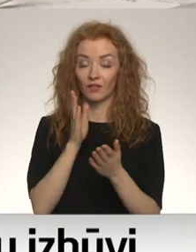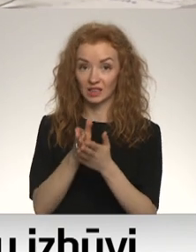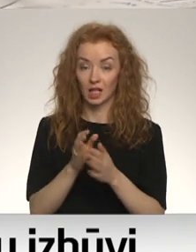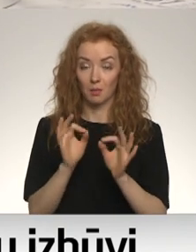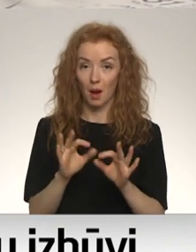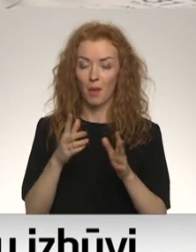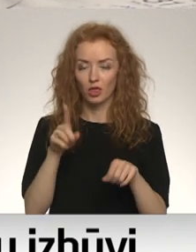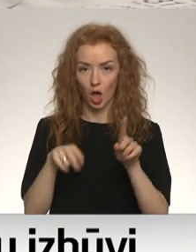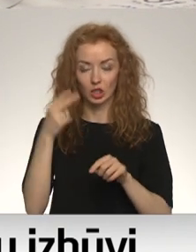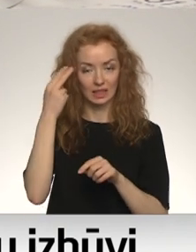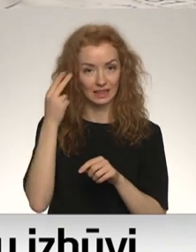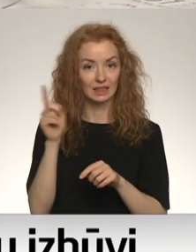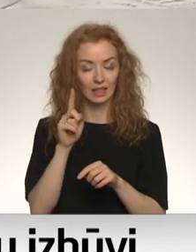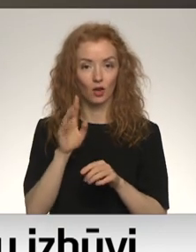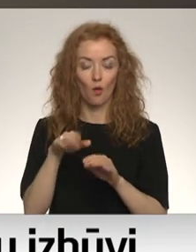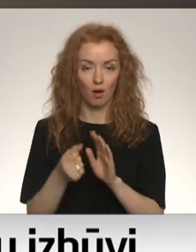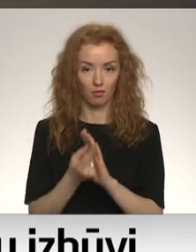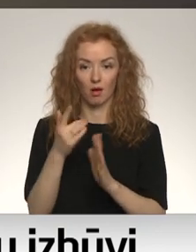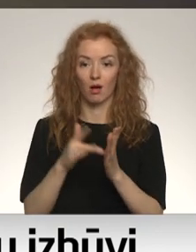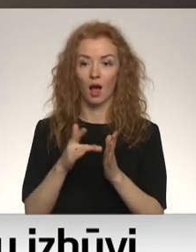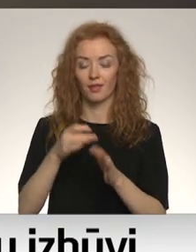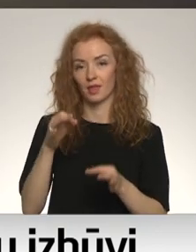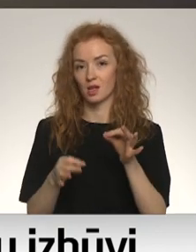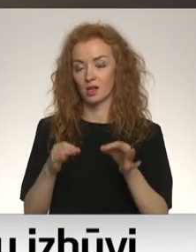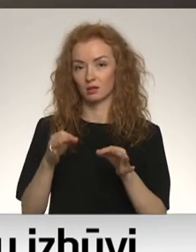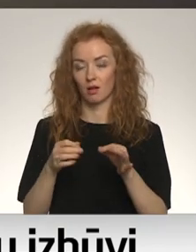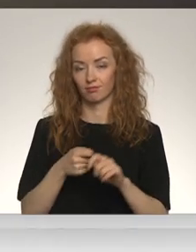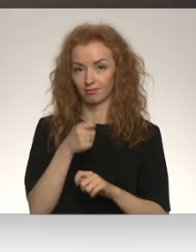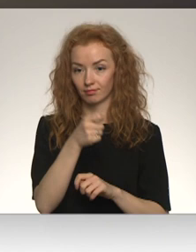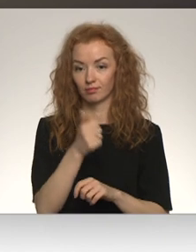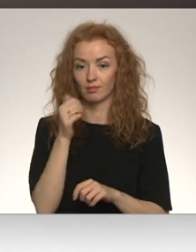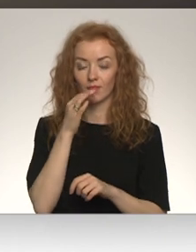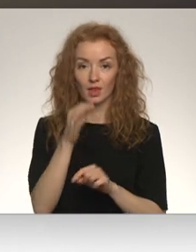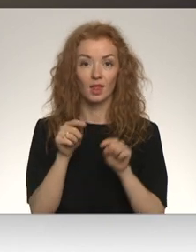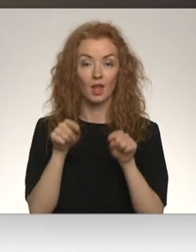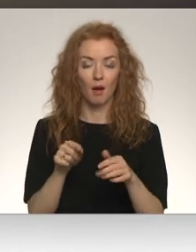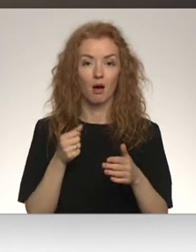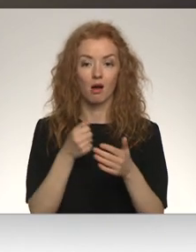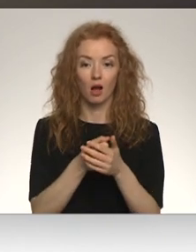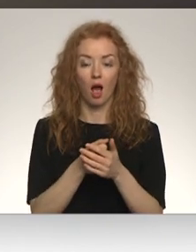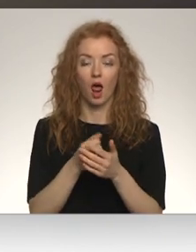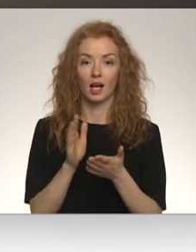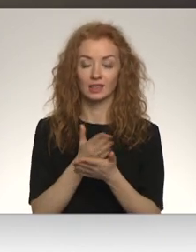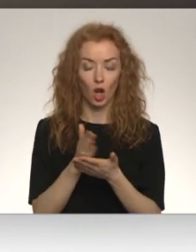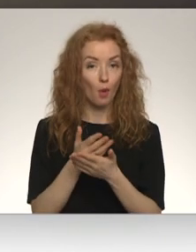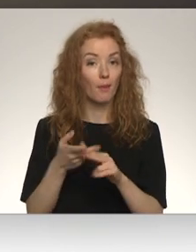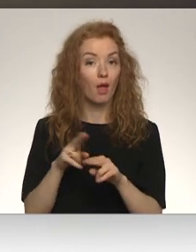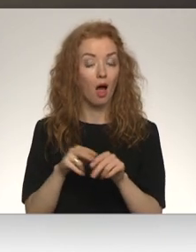saskatām riski iespējamām tiesvedībām. Bet stāsts ir pa niansēm. Vienkārši tam gala risinājumam ir jābūt